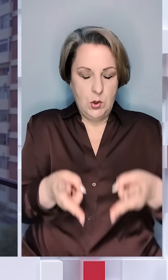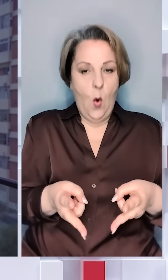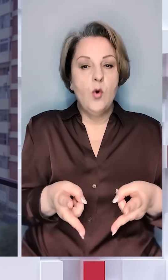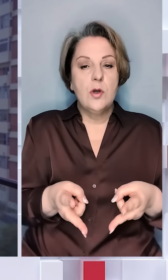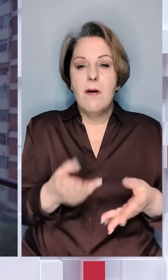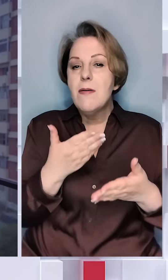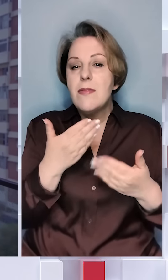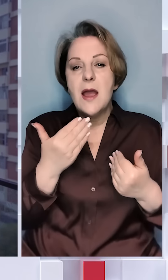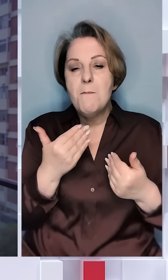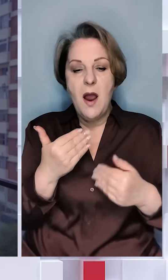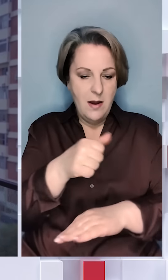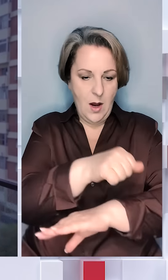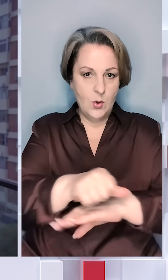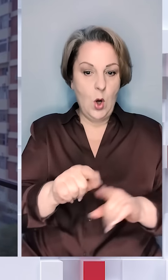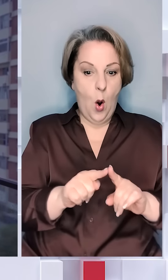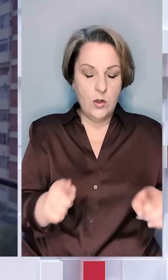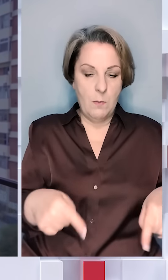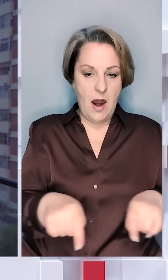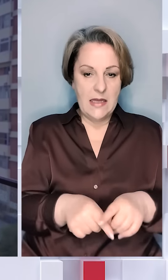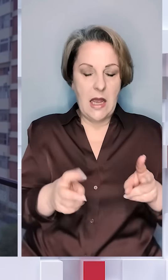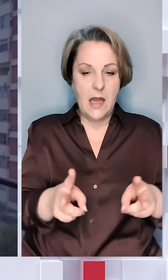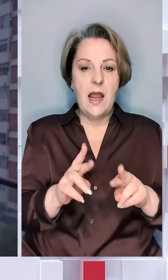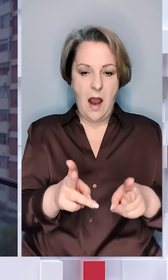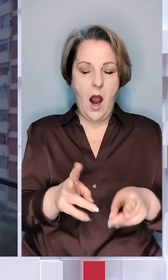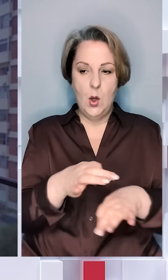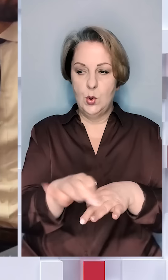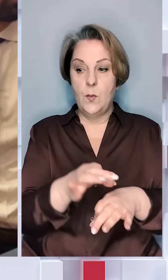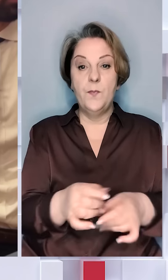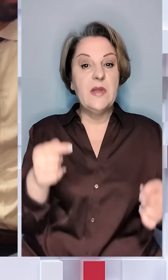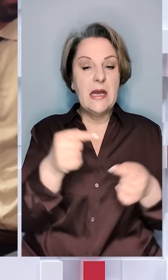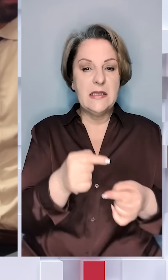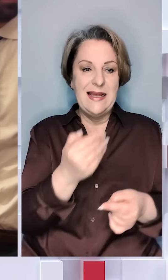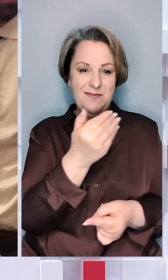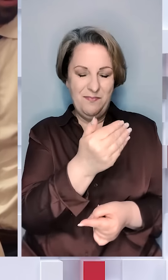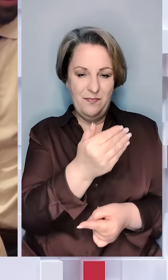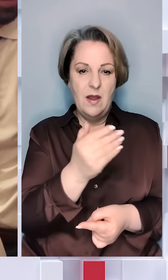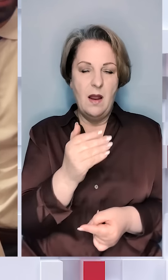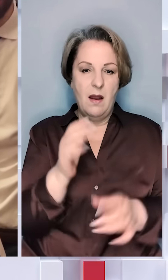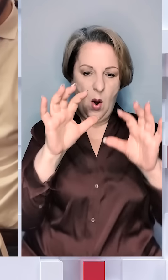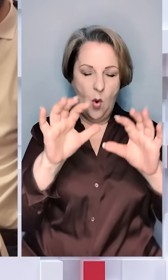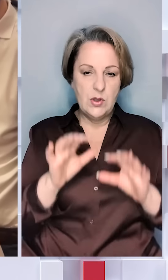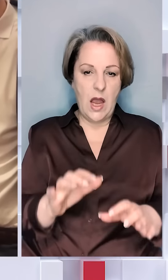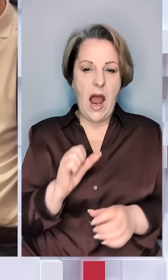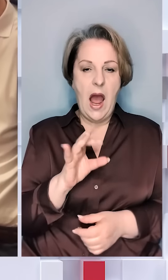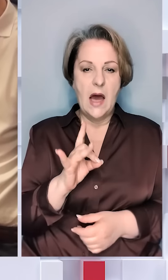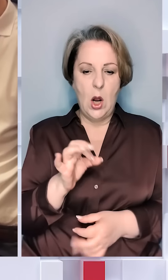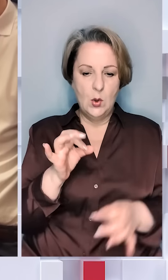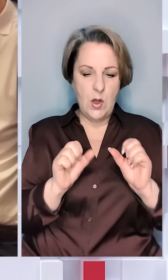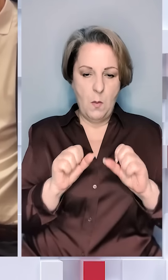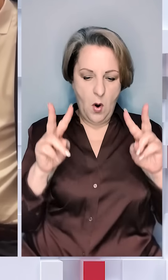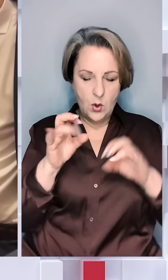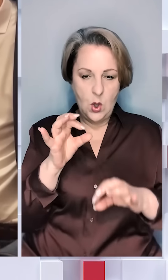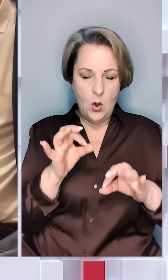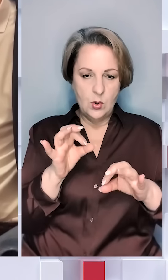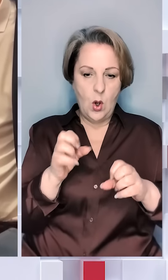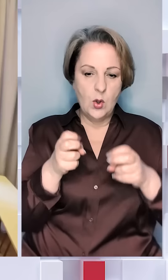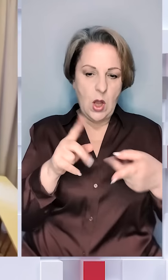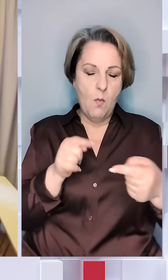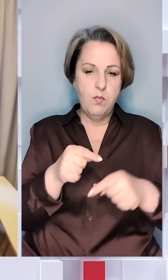злочин немає кордонів, особливо такий злочин, як злочин тортур. Згідно аргентинської конституції, суди можуть розглядати злочини